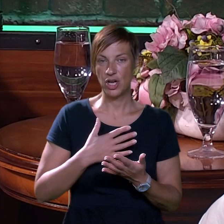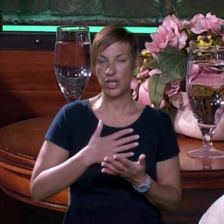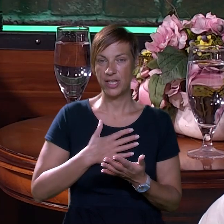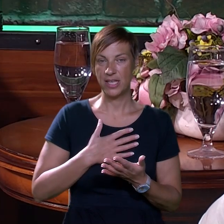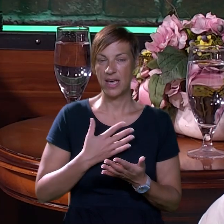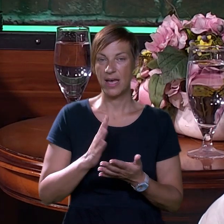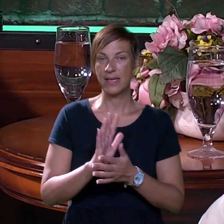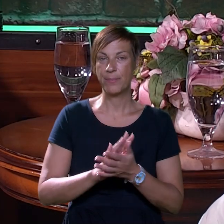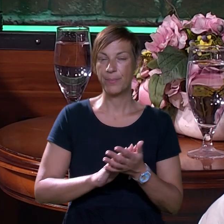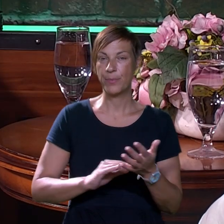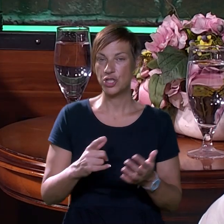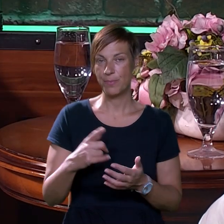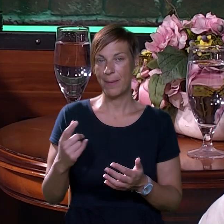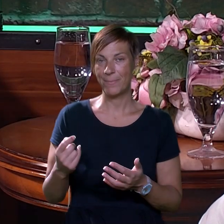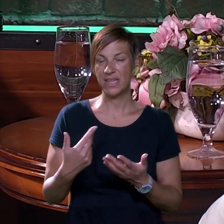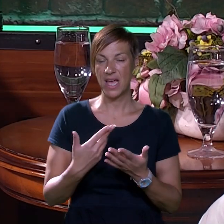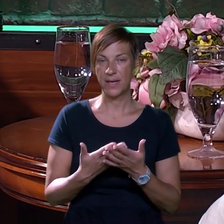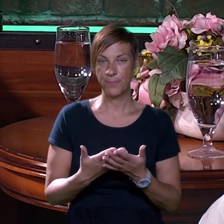Ja svoj dan započnem